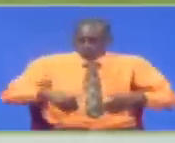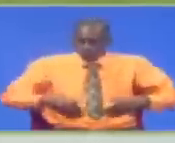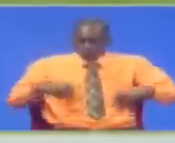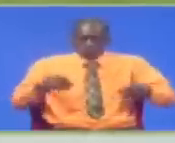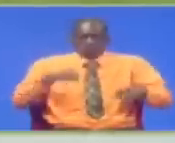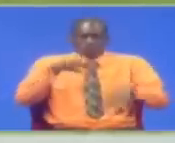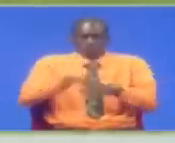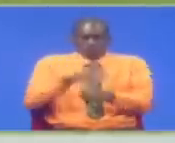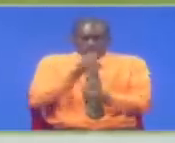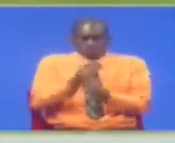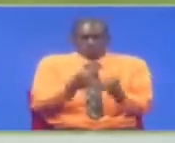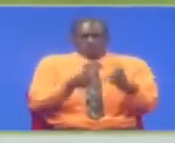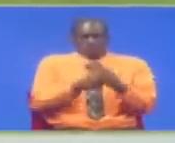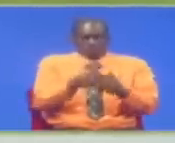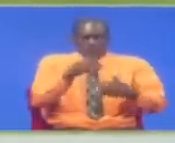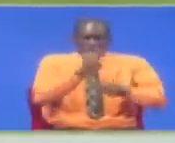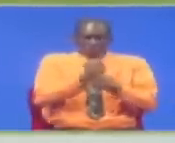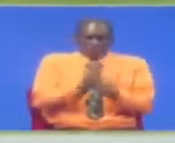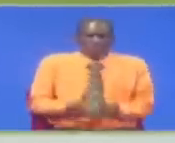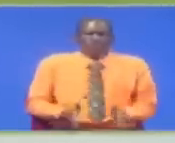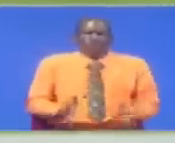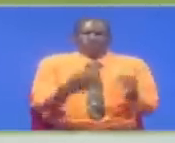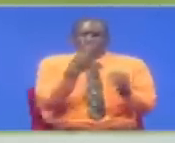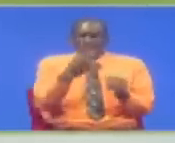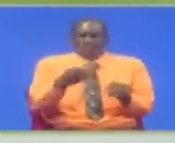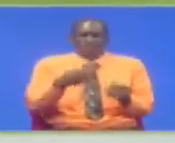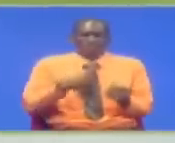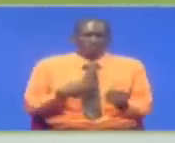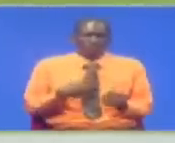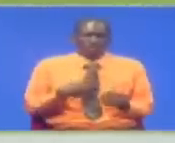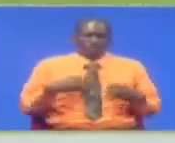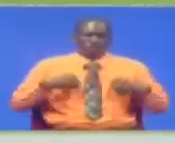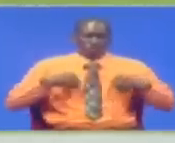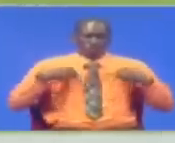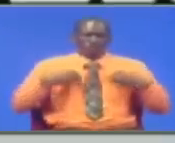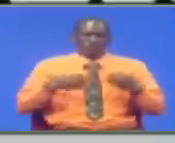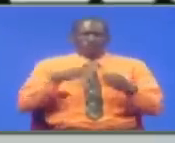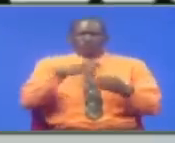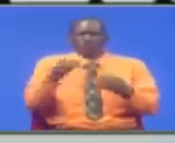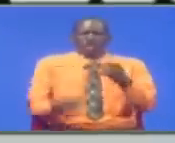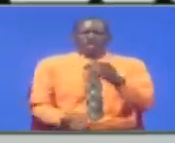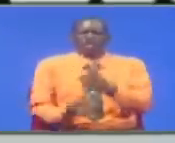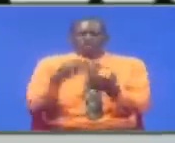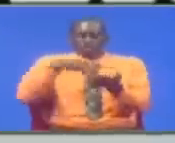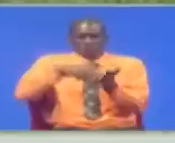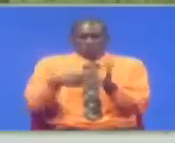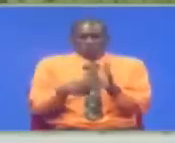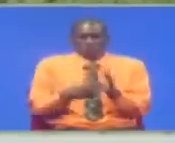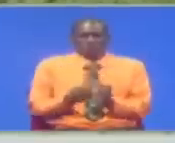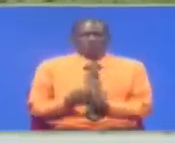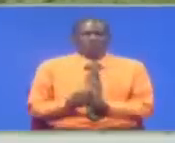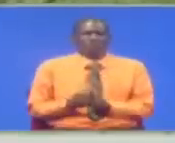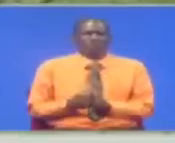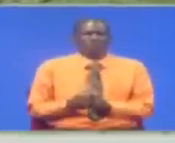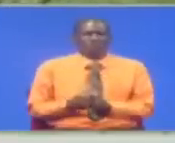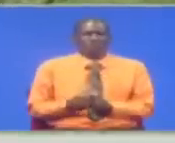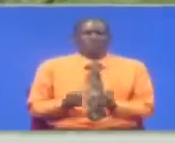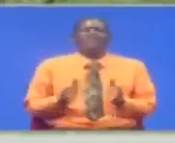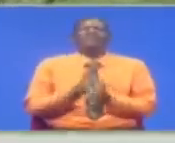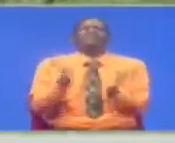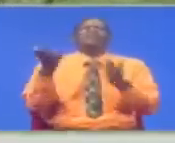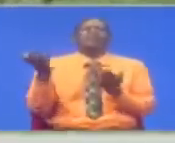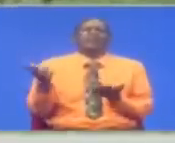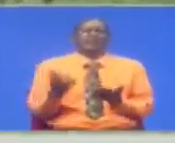kujenga barabara. Si mnaona tumevaa nguo za kwanza ku launch project ya kujenga barabara. 5 years later. Wananchi oye.